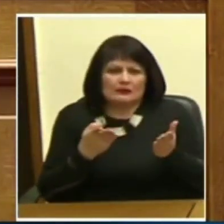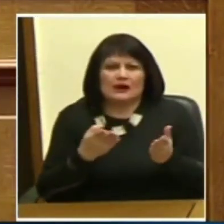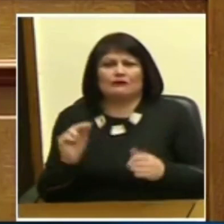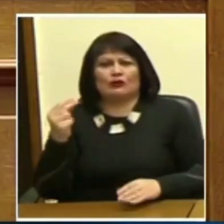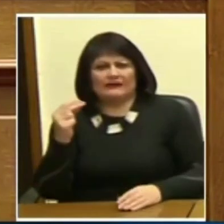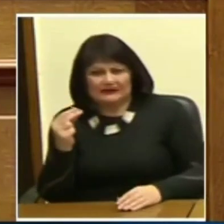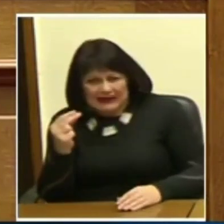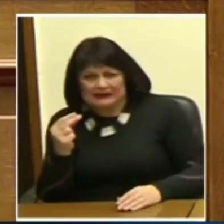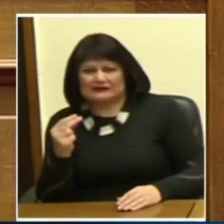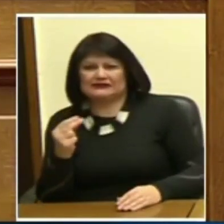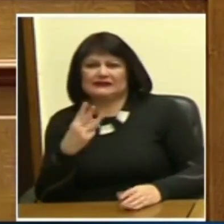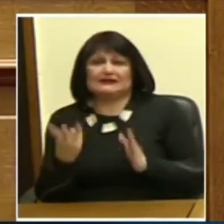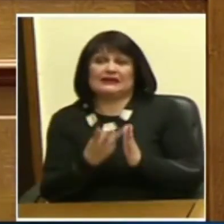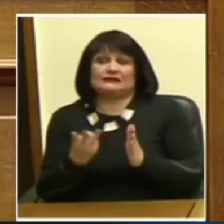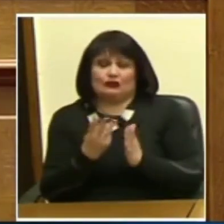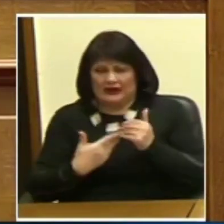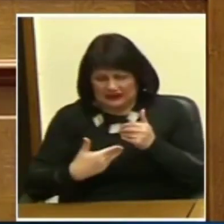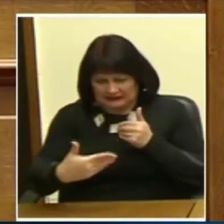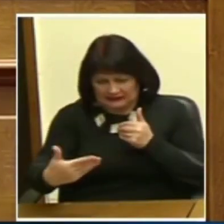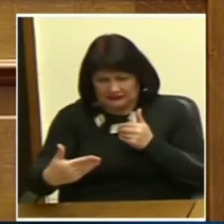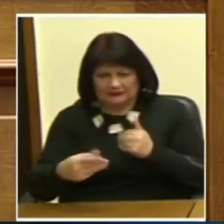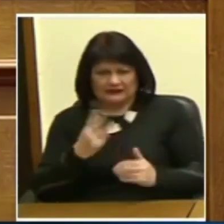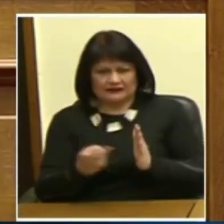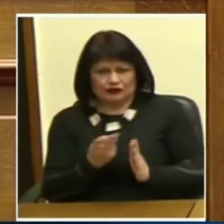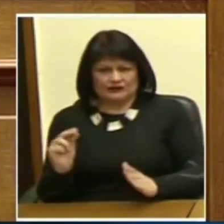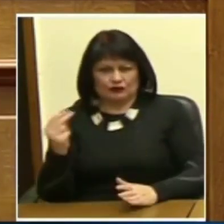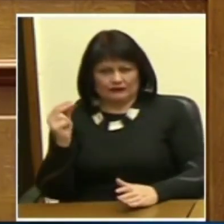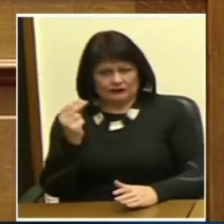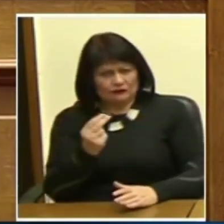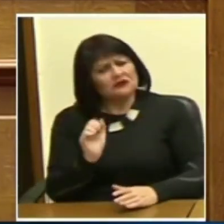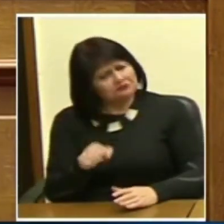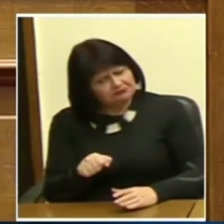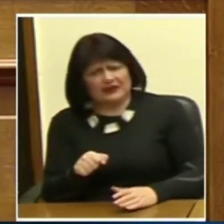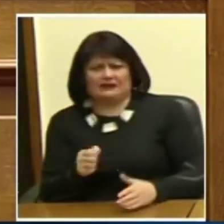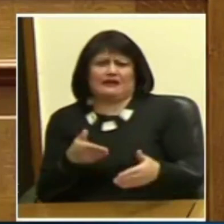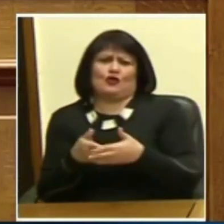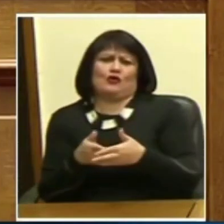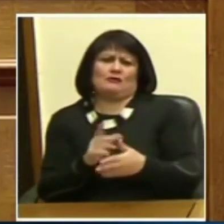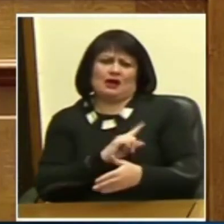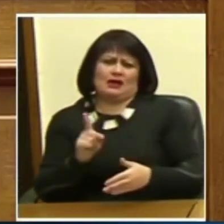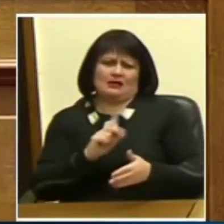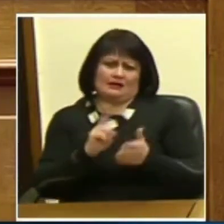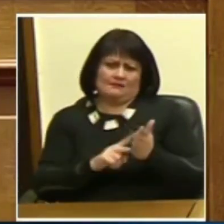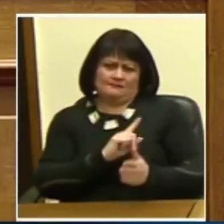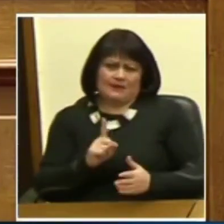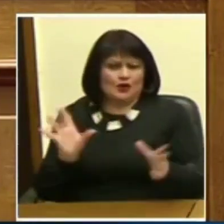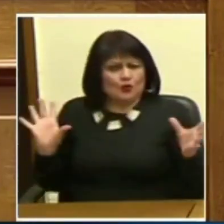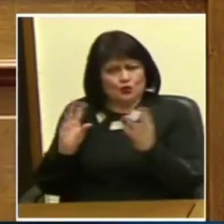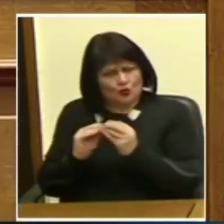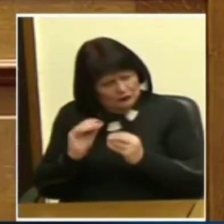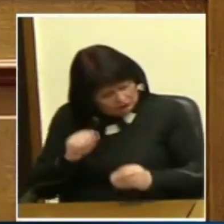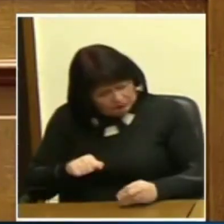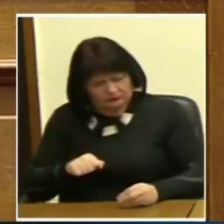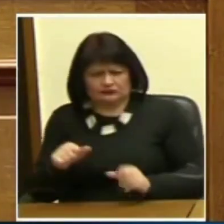βουλευτές σε 3 διαδοχικές βουλευτικές περιόδους, εμάς μας βρίσκει σύμφωνος και μάλιστα θα ζητούσαμε αναδρομική ισχύ, έτσι ώστε